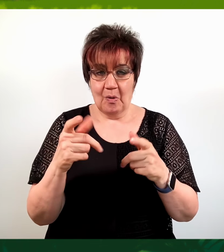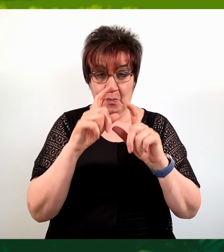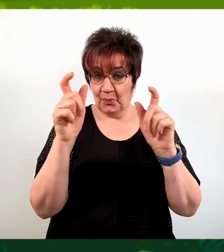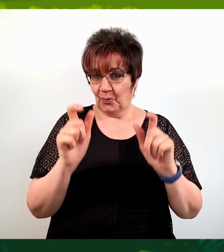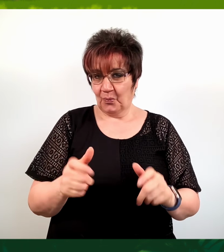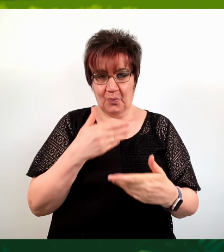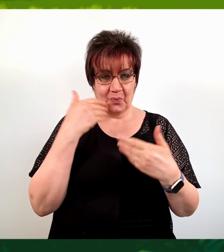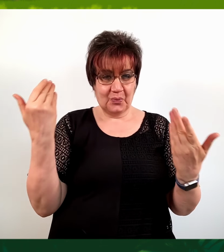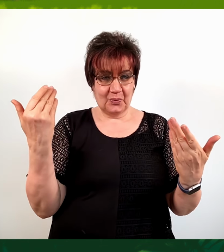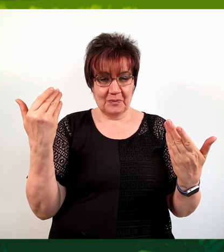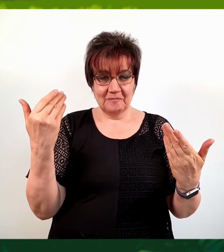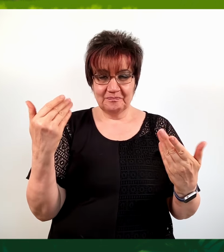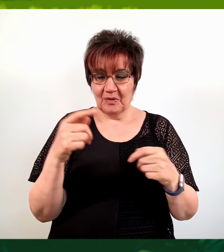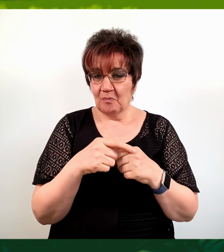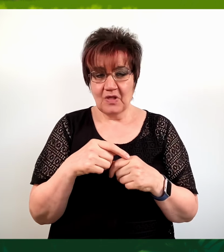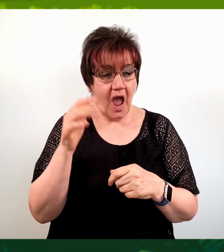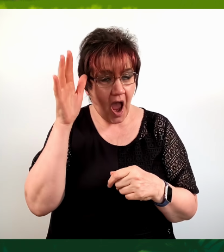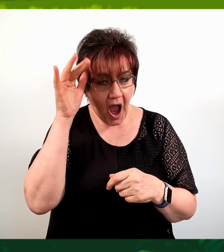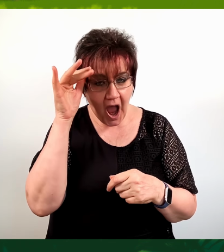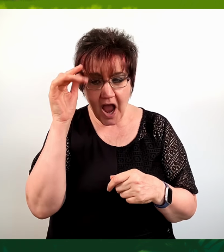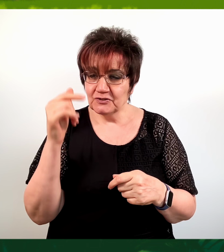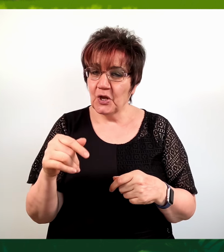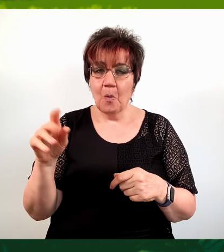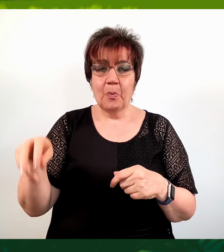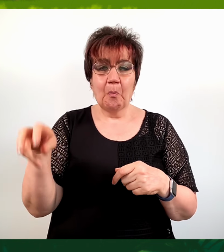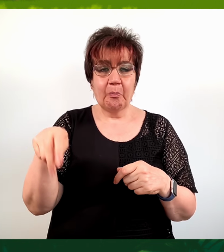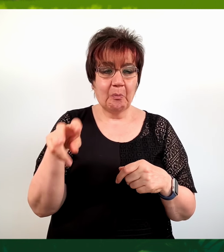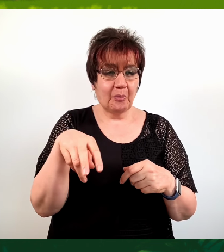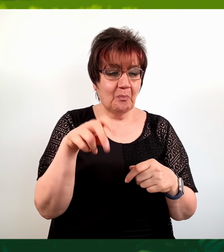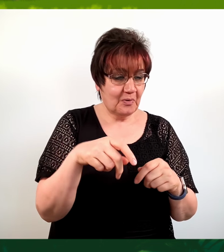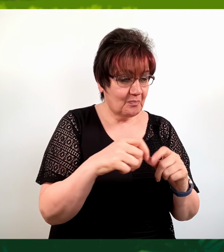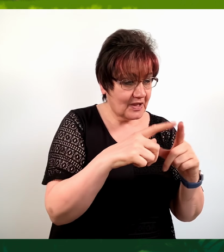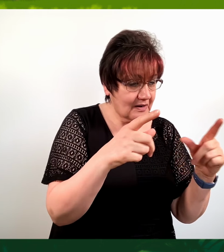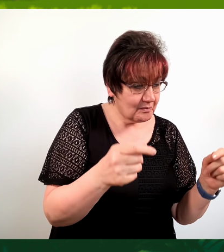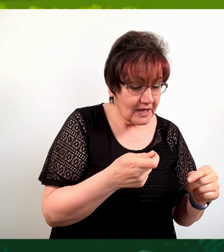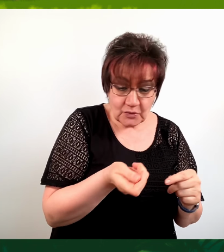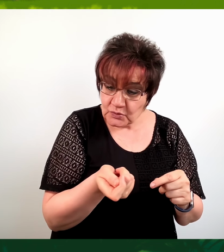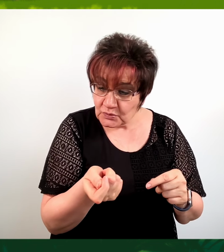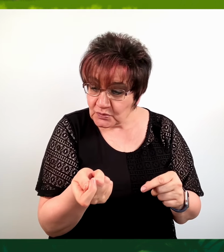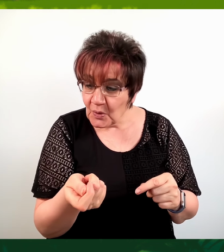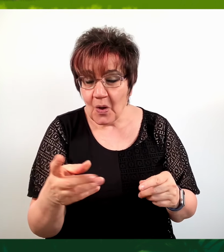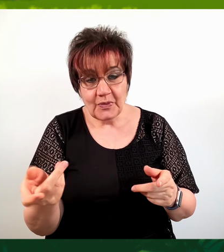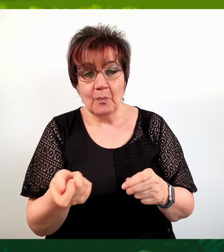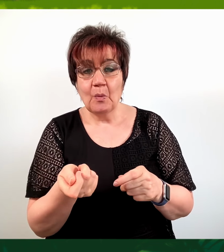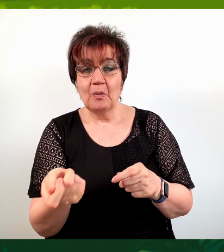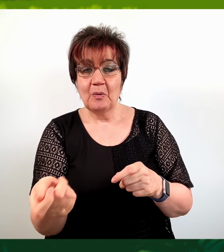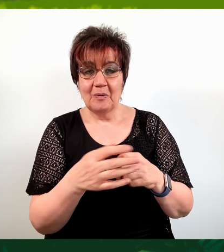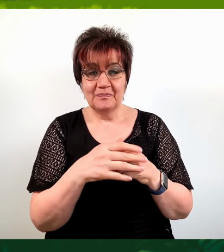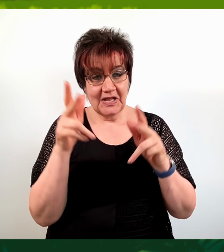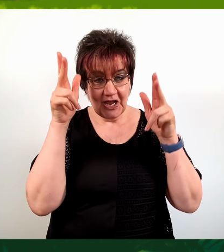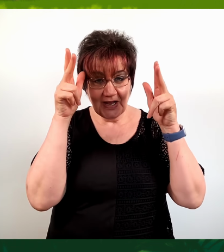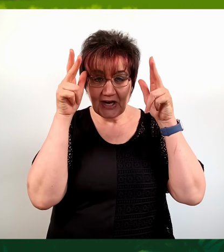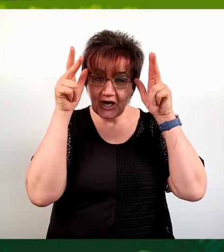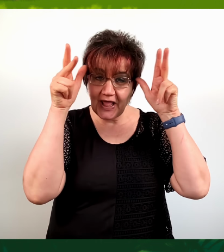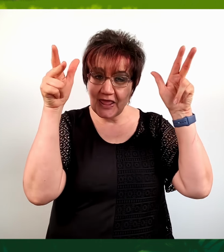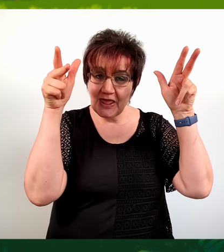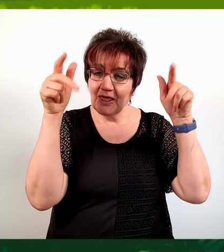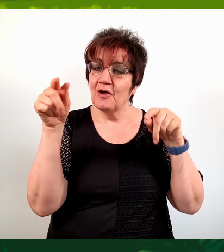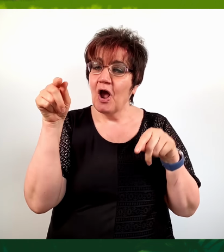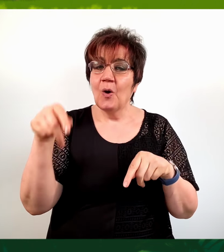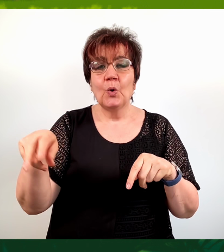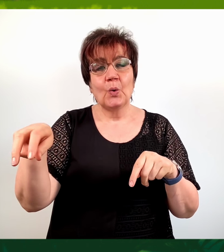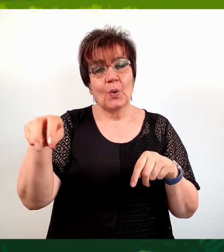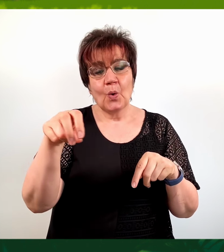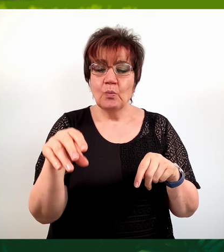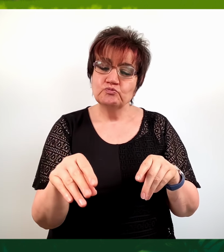selbstverständlich, dass der Hase das Kohlblatt von den Beiden aus der Hand fraß, das Reh an ihrer Seite